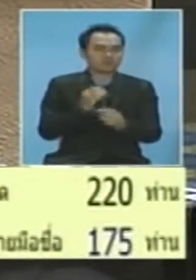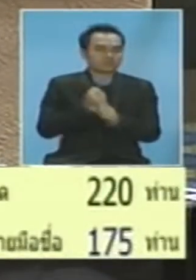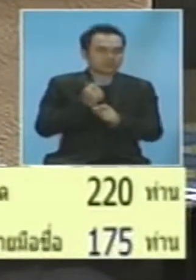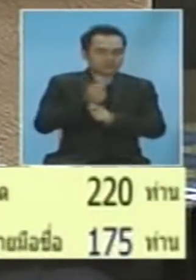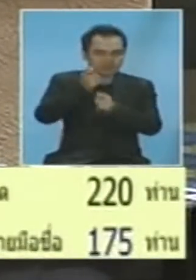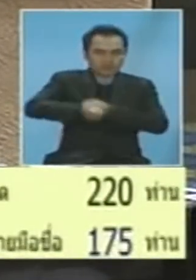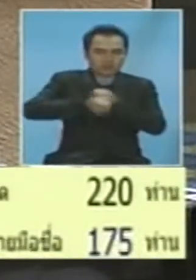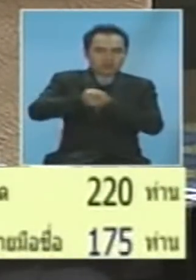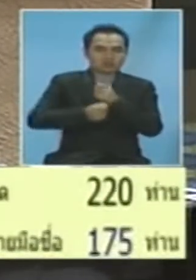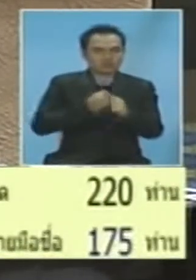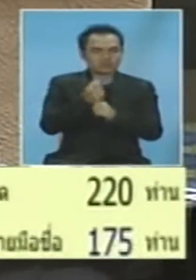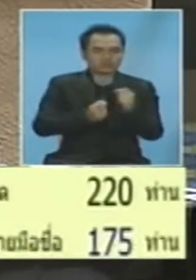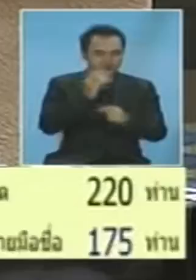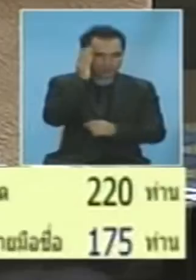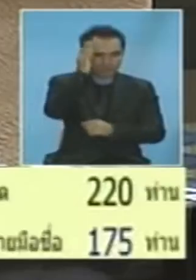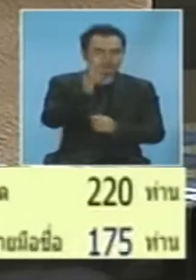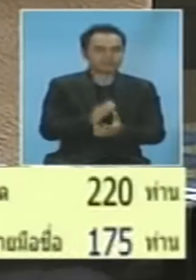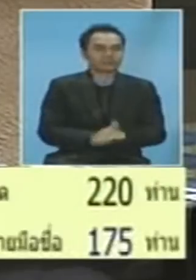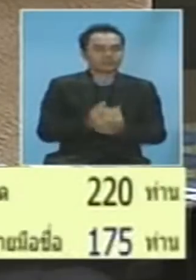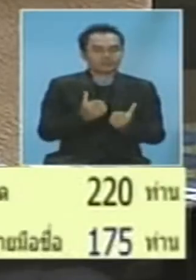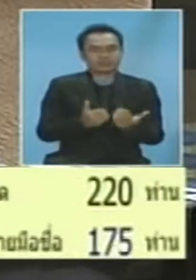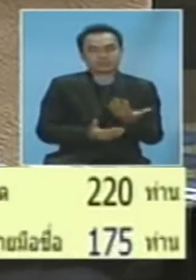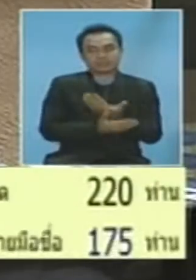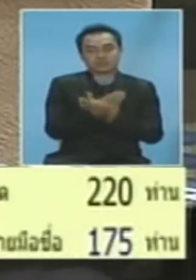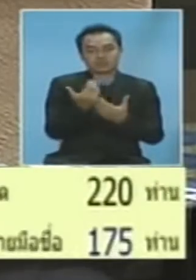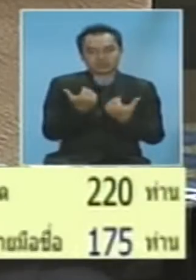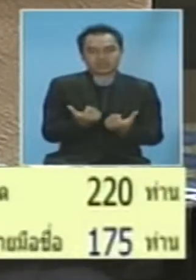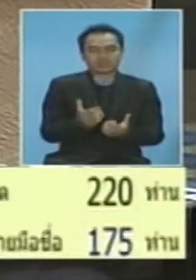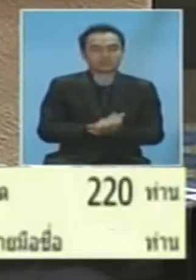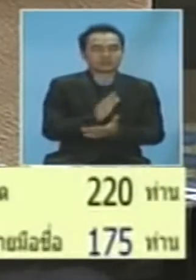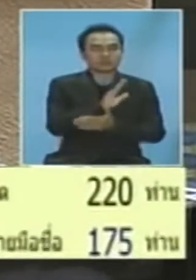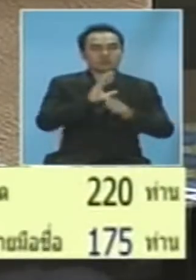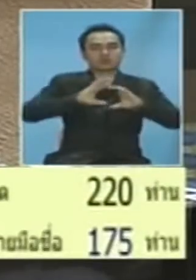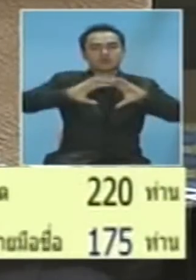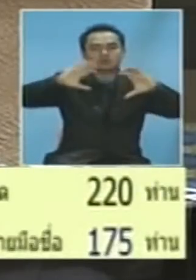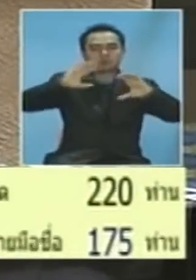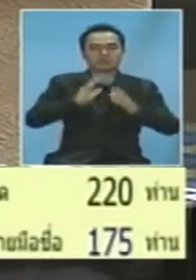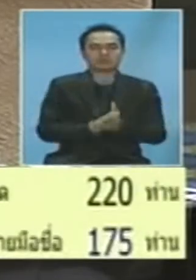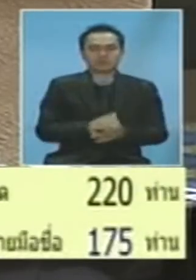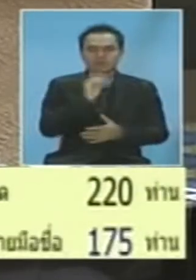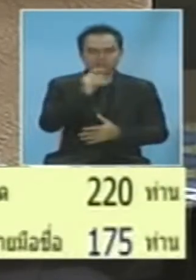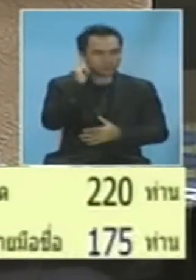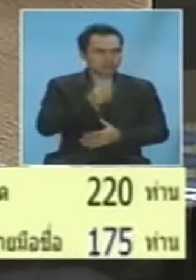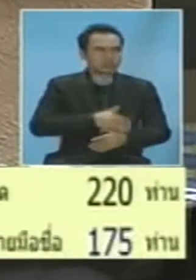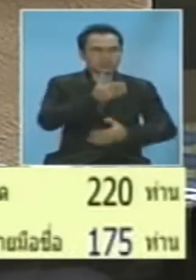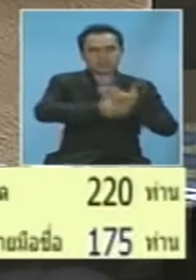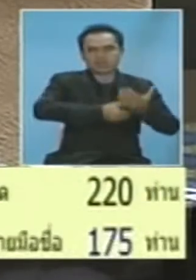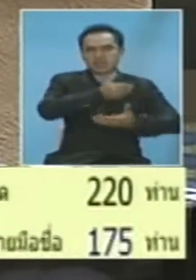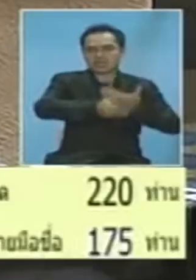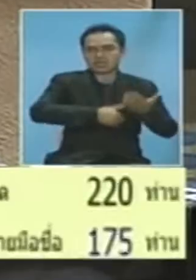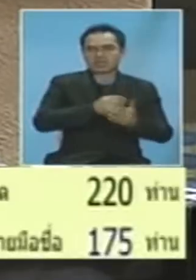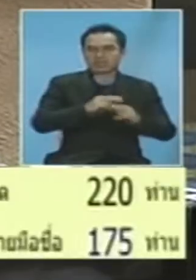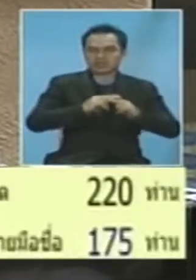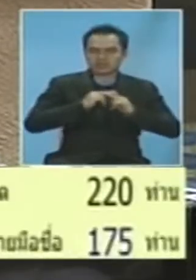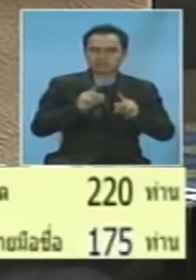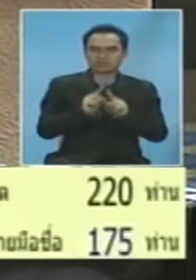ไปณโอกาสนี้เองรัฐบาลจึงได้กลายมาเป็นผู้ค้าข้าวรายใหญ่อย่างที่กระผม